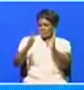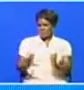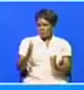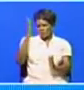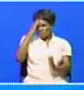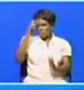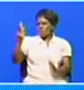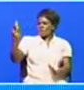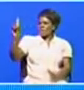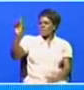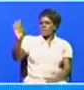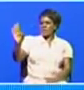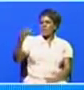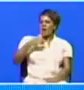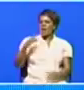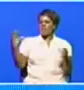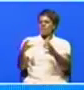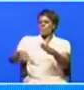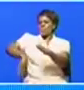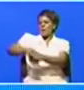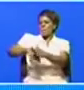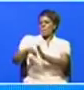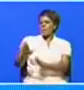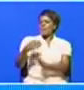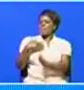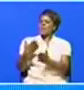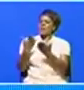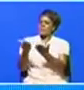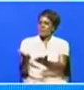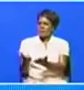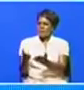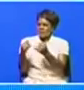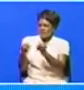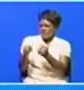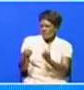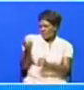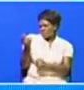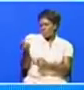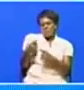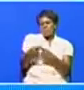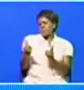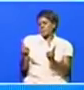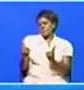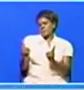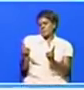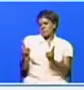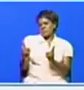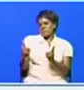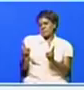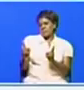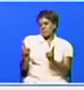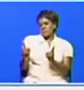unajua KDF ya Kenya wako na timu yao ya mpira. Nilienda huko, nikaenda trials kidogo, lakini si